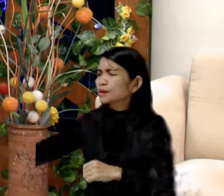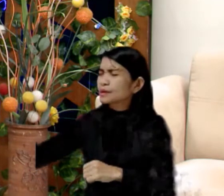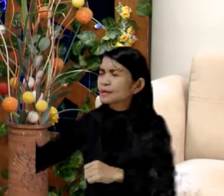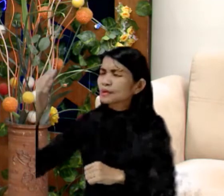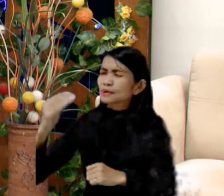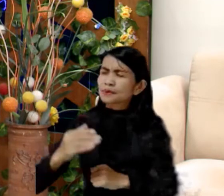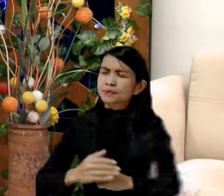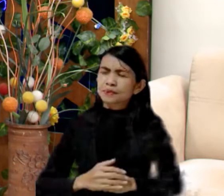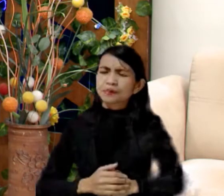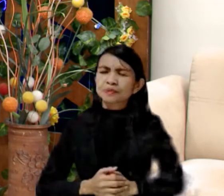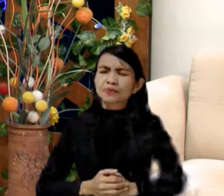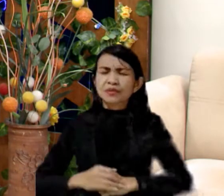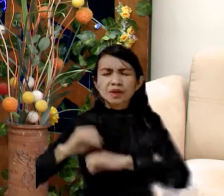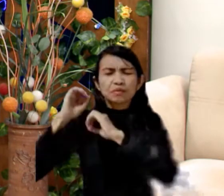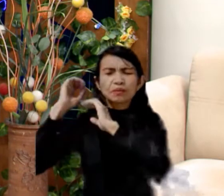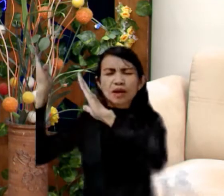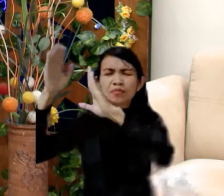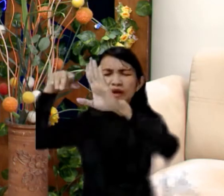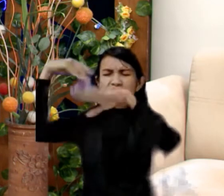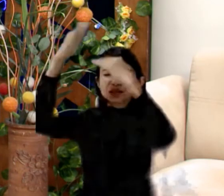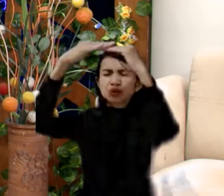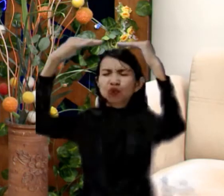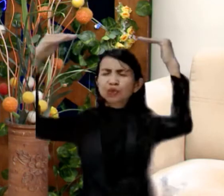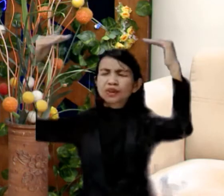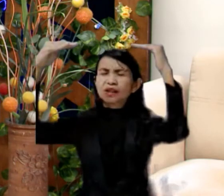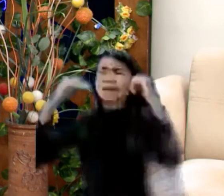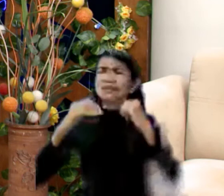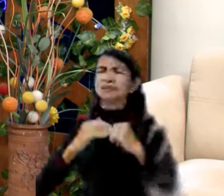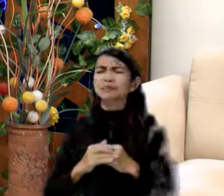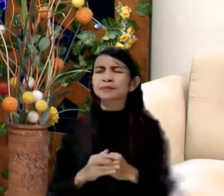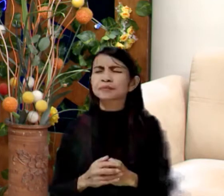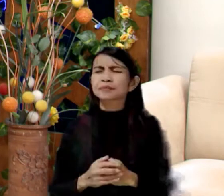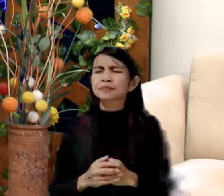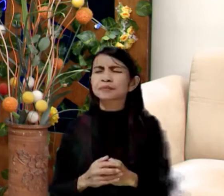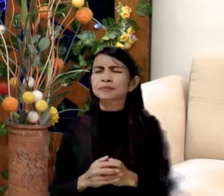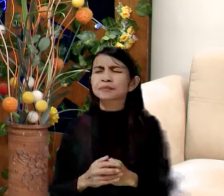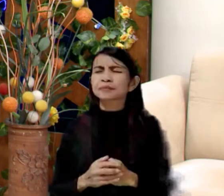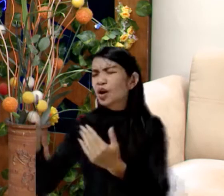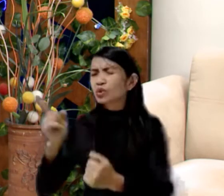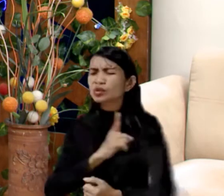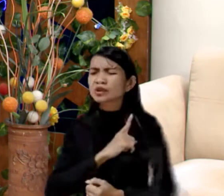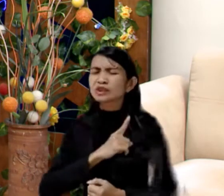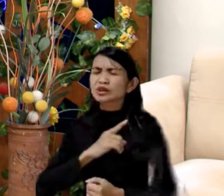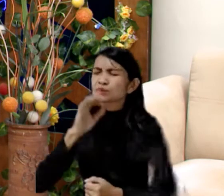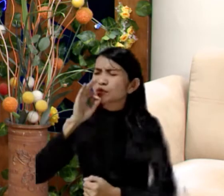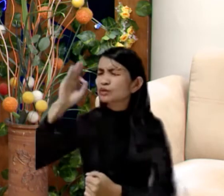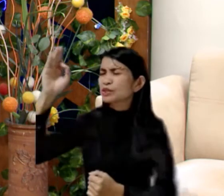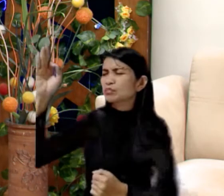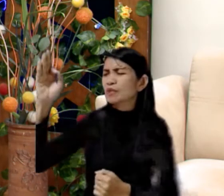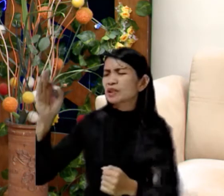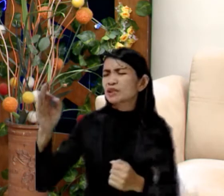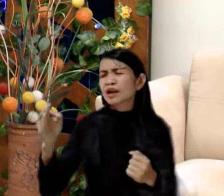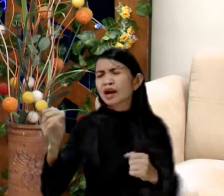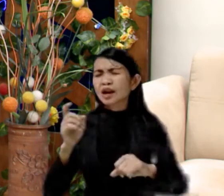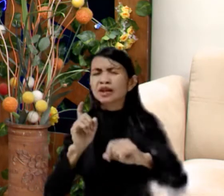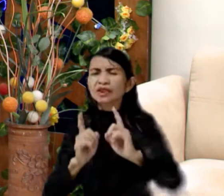Ada di dalam kerajaan surga, Engkau sendiri berfirman, manakala kami berdoa dengan yakin, di dalam iman kami akan